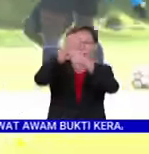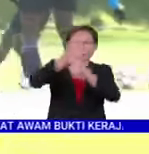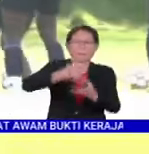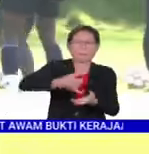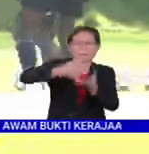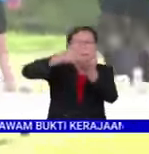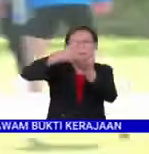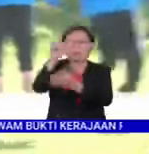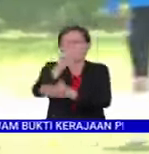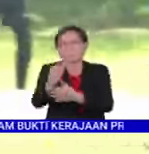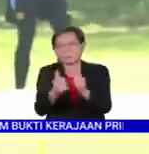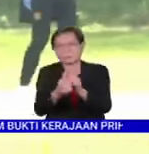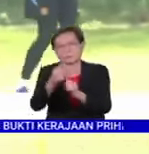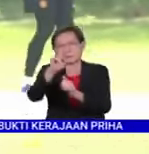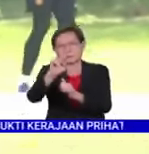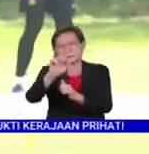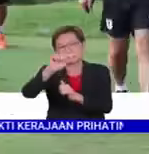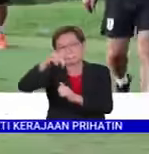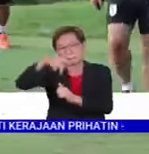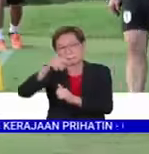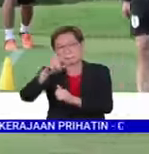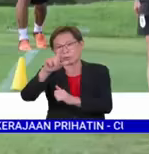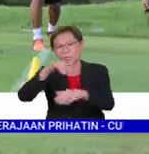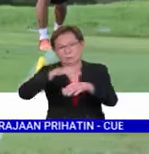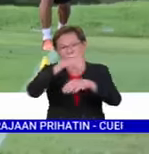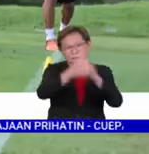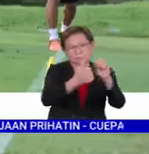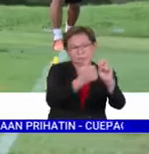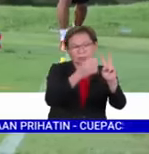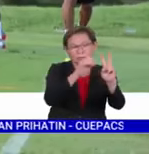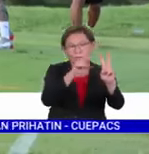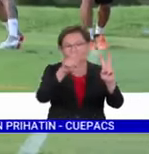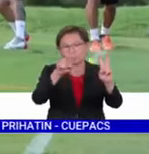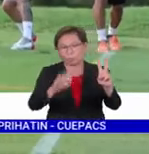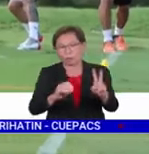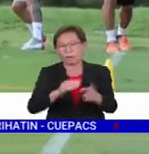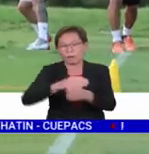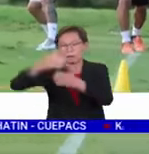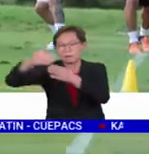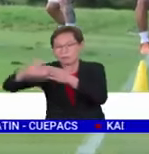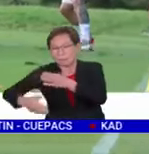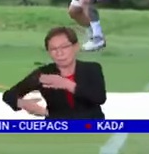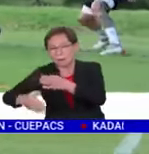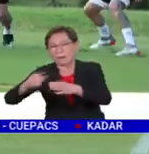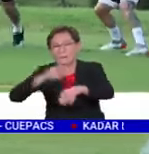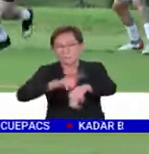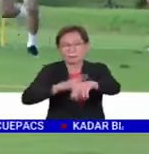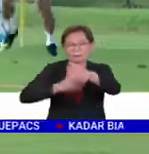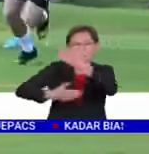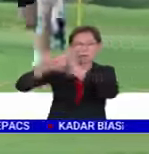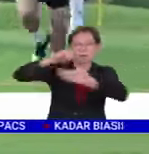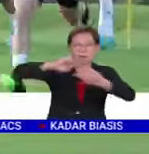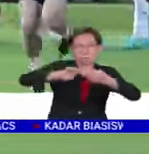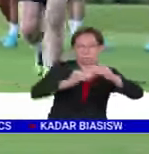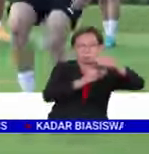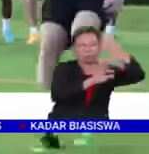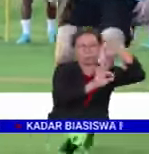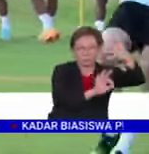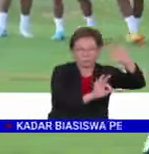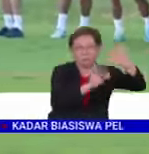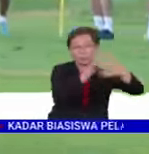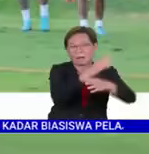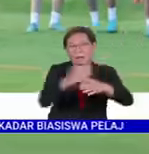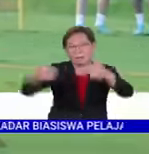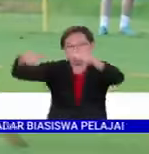Itali bersama Napoli pada tahun 2020. Valencia menamatkan saingan La Liga musim lalu di tangga ke-9 dan